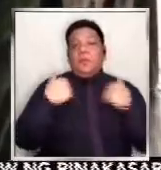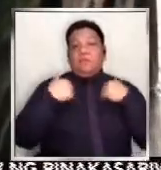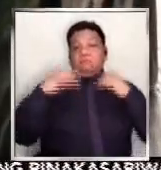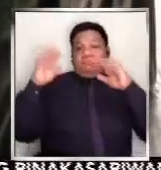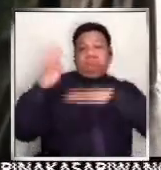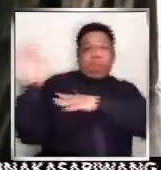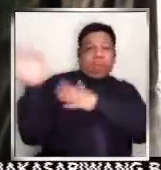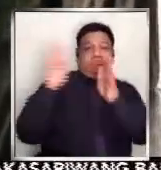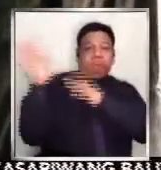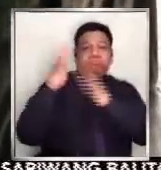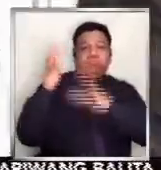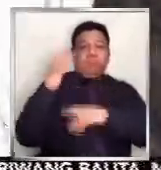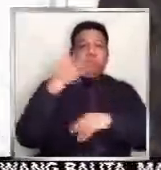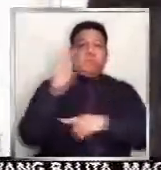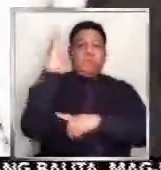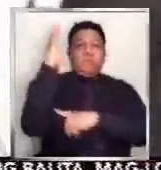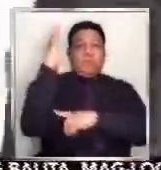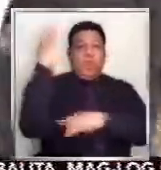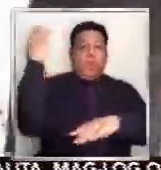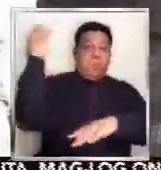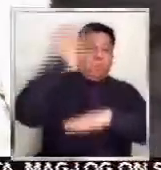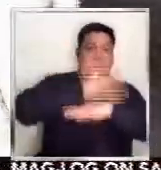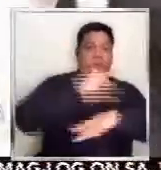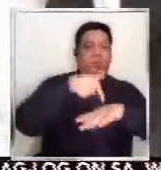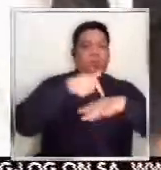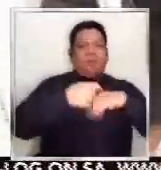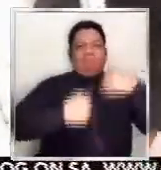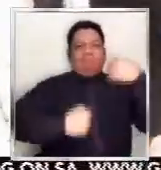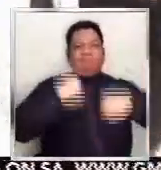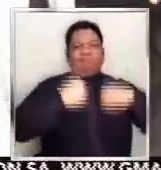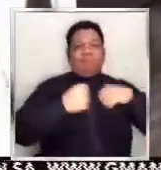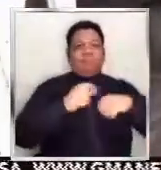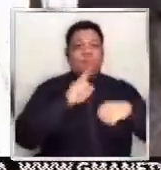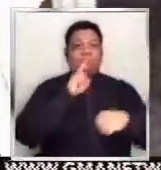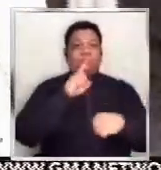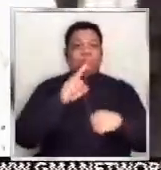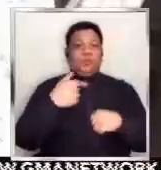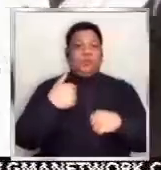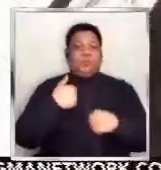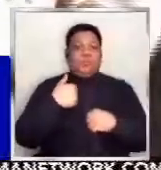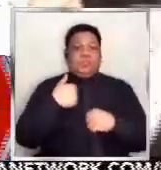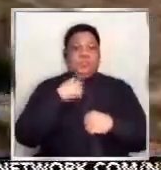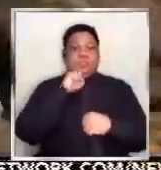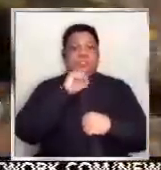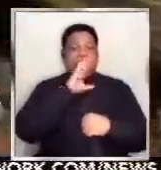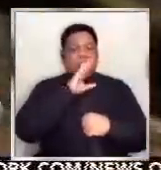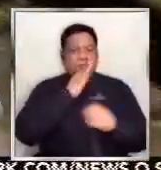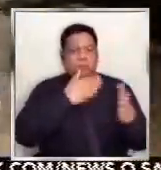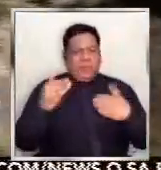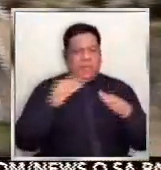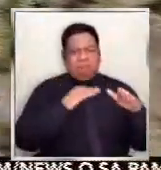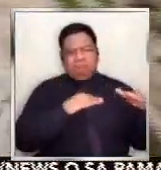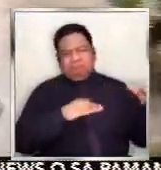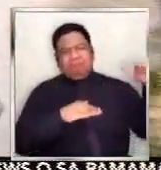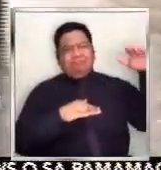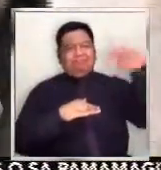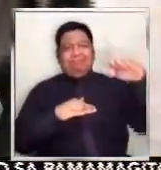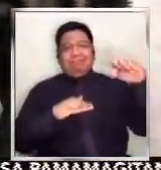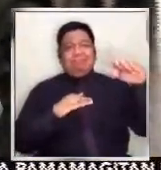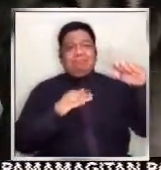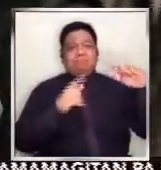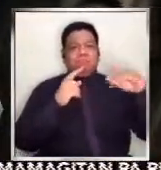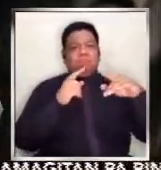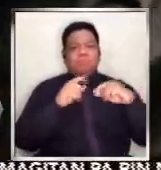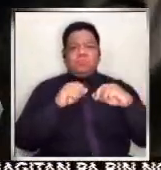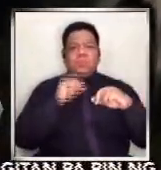sa Barangay Bagong Silangan. Ililipat raw ng senior citizen na si Ricardo ang kanyang sasakyan sa mas mataas na lugar para hindi abutin ng